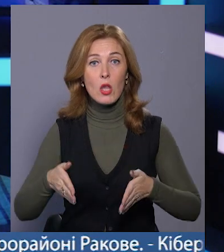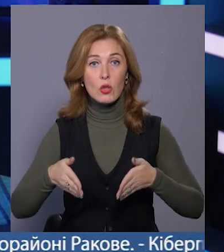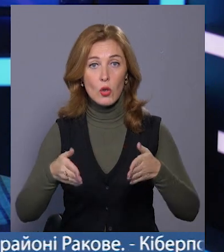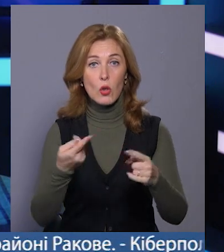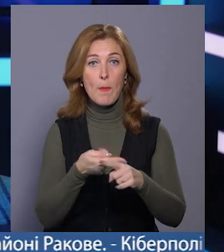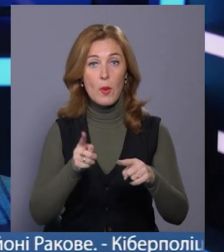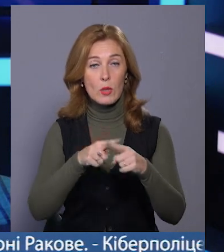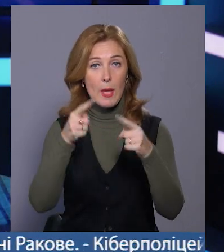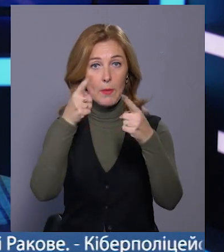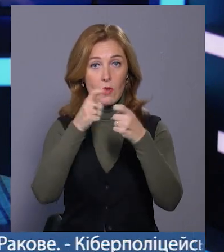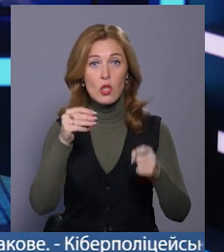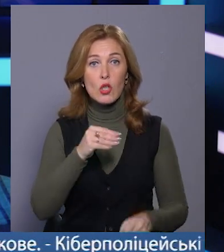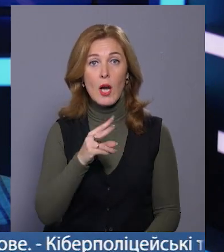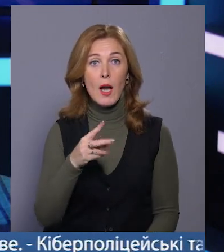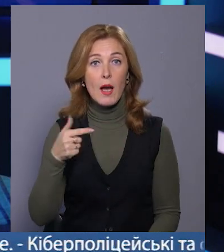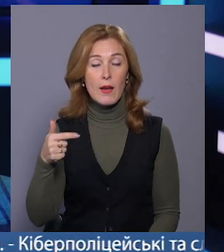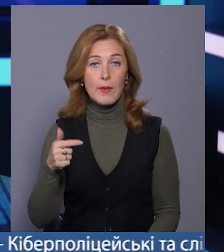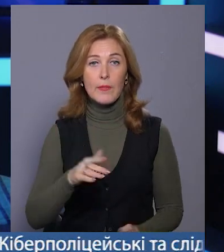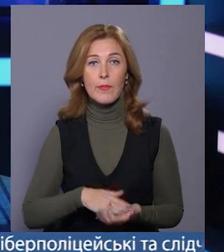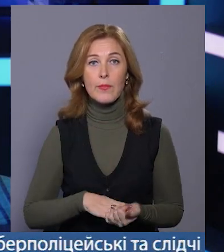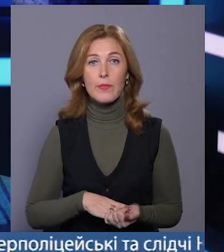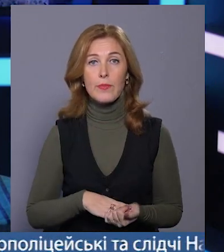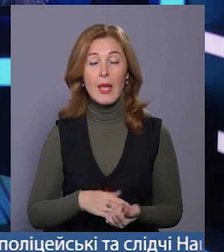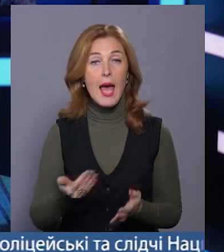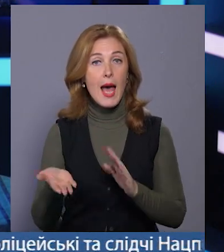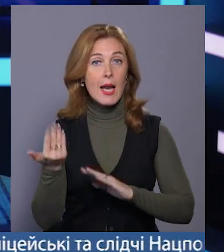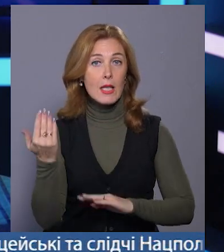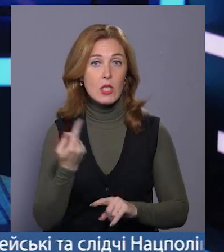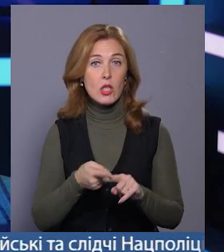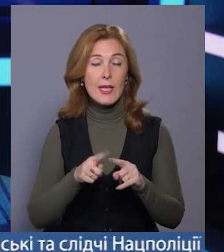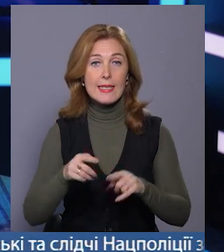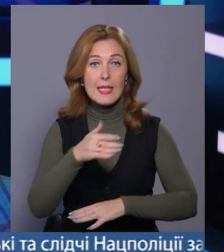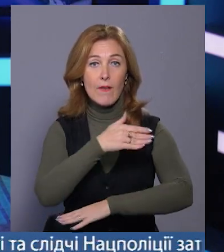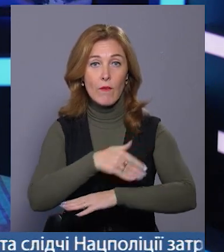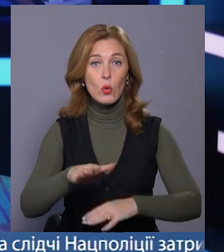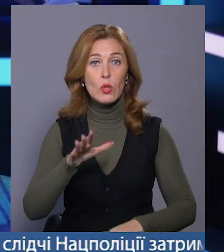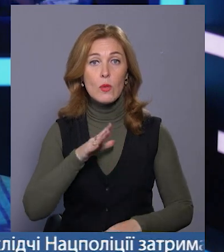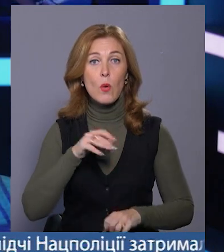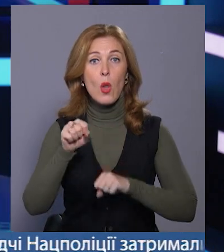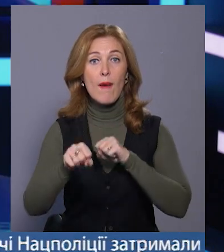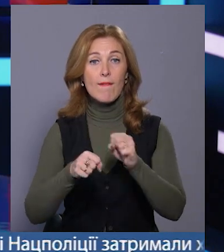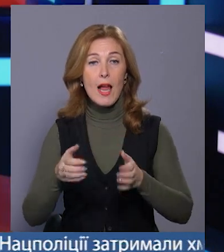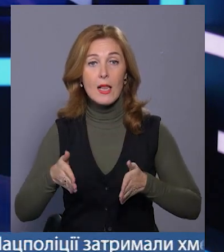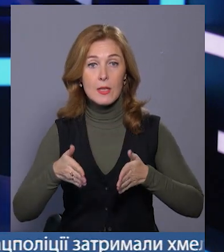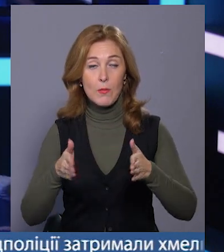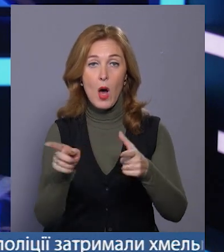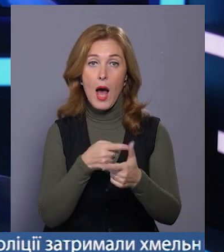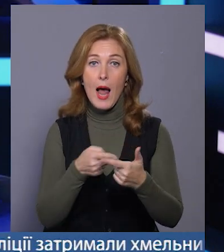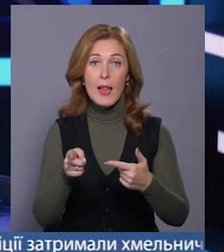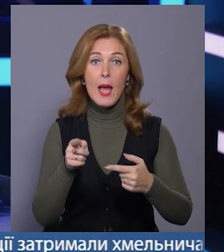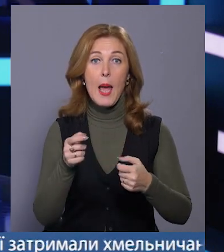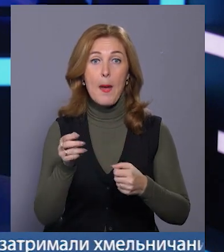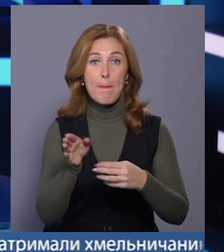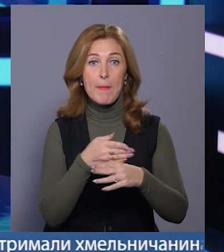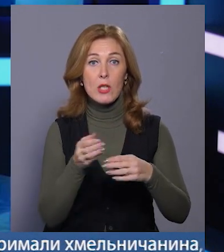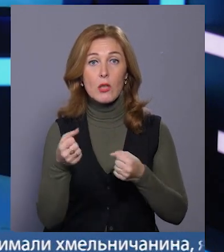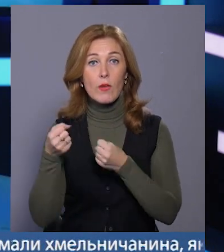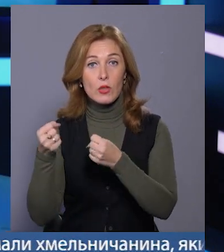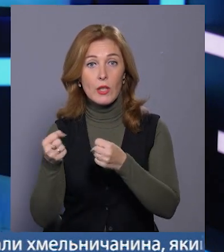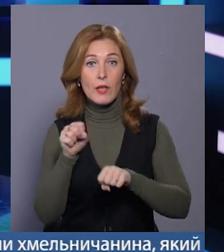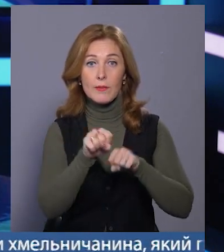повідомляють в управлінні житлово-комунального господарства. Раніше на цій вулиці була велосмуга, але між водіями екотранспорту та